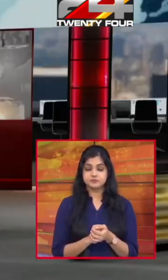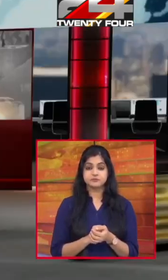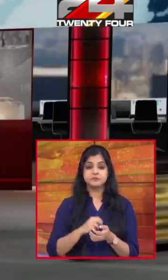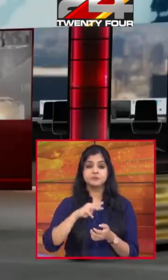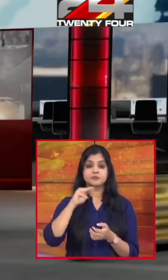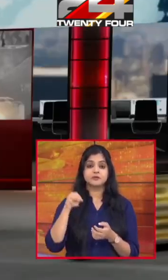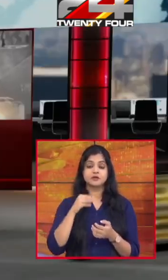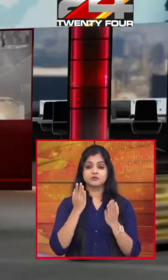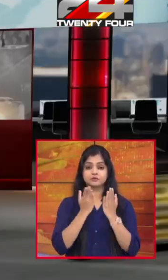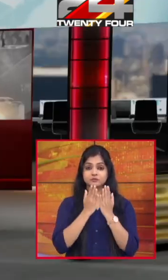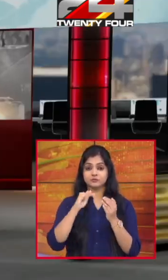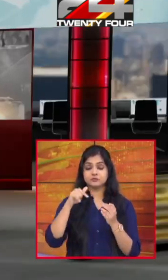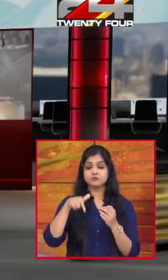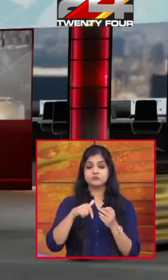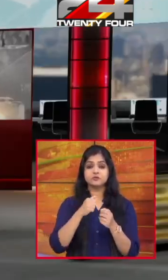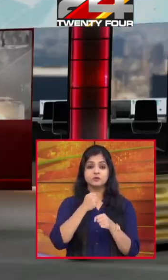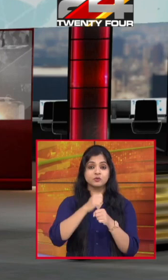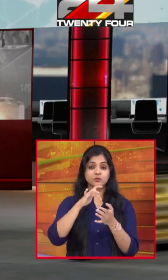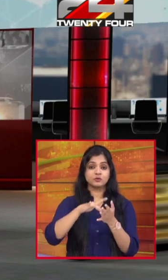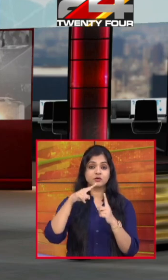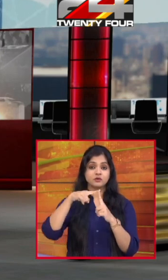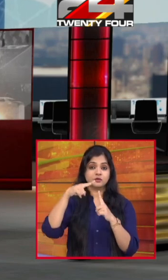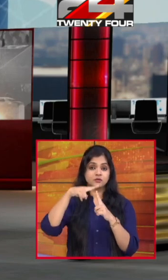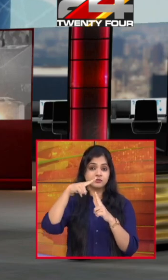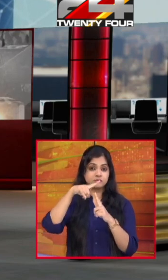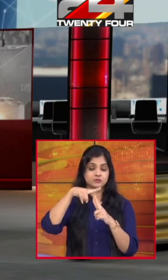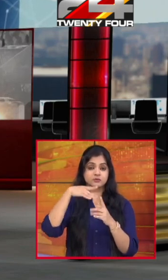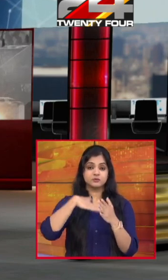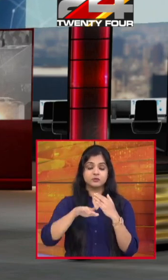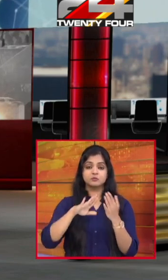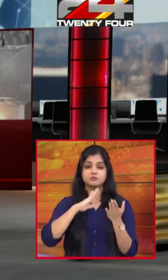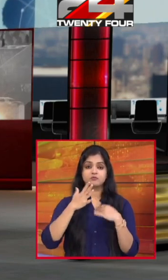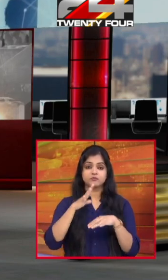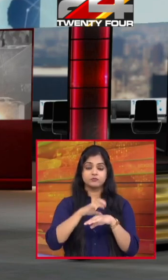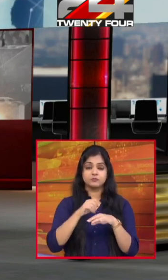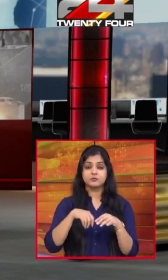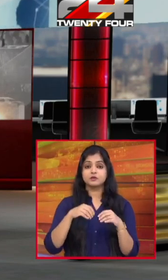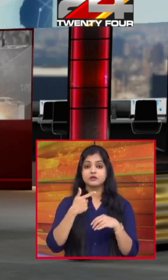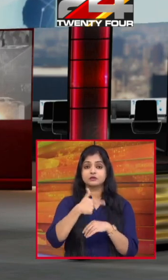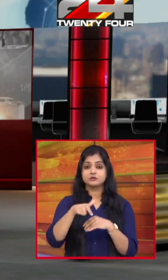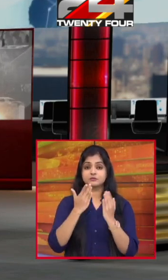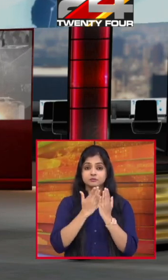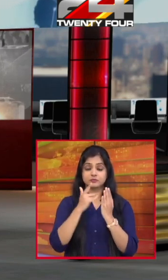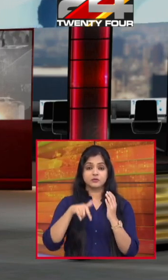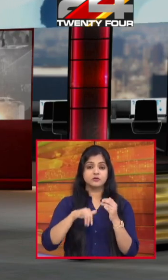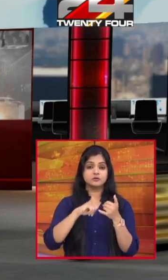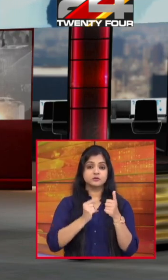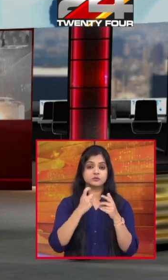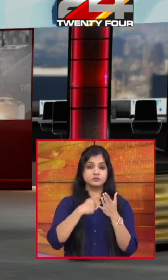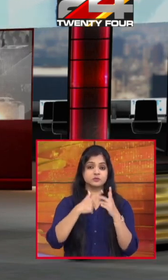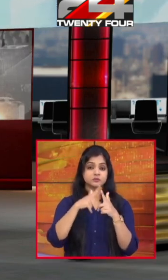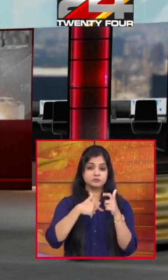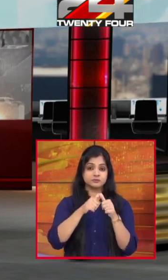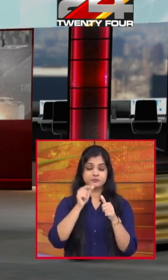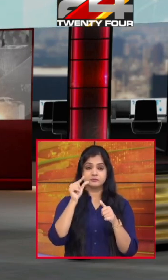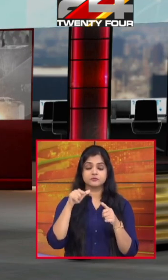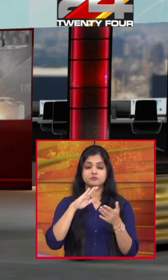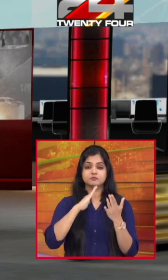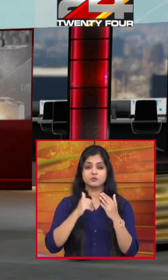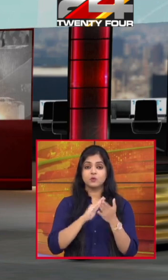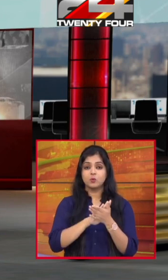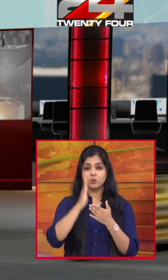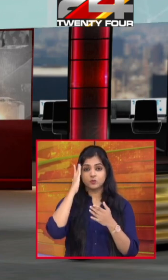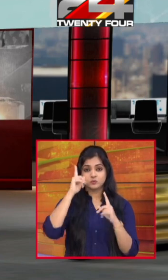മലയാളി വിദ്യാർത്ഥിയെ ഗുവാഹത്തി IIT മരിച്ച നിലയിൽ കണ്ടെത്തി. ബിടെക് വിദ്യാർത്ഥി സൂര്യനാരായണൻ പ്രേംകിഷോറാണ് മരിച്ചത്. ഹോസ്റ്റൽ